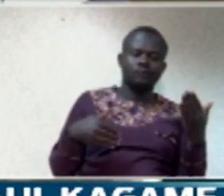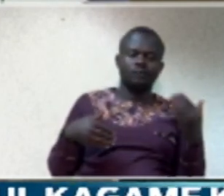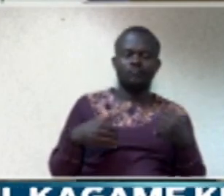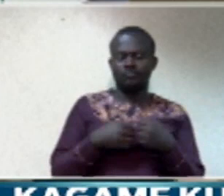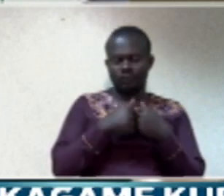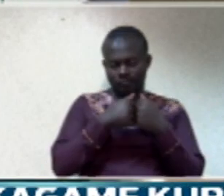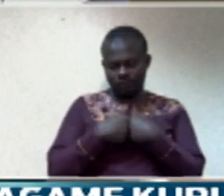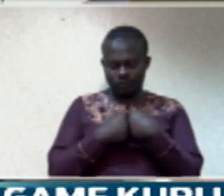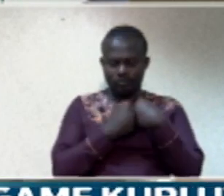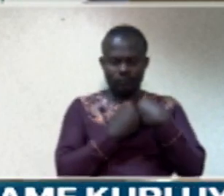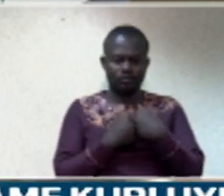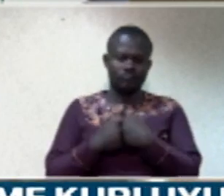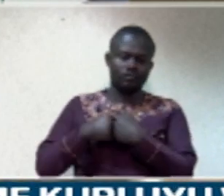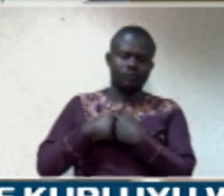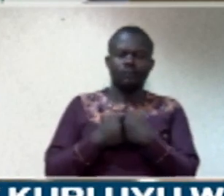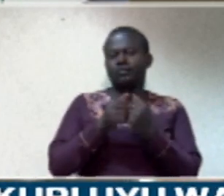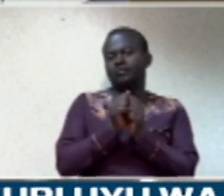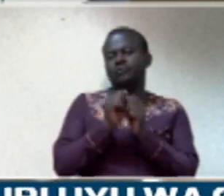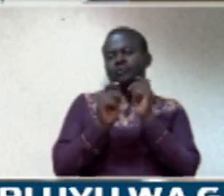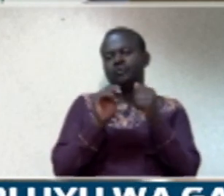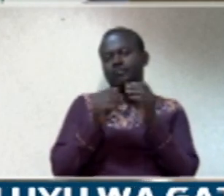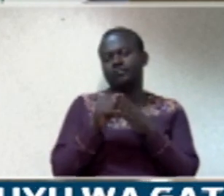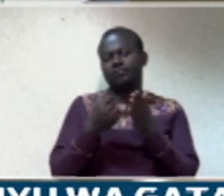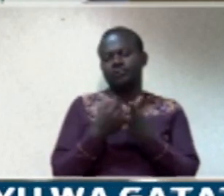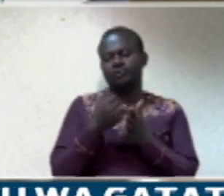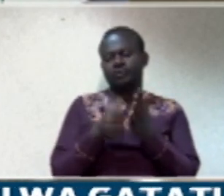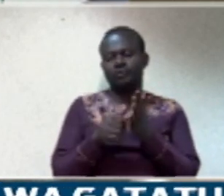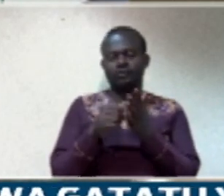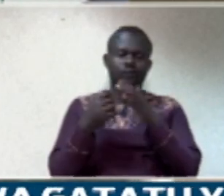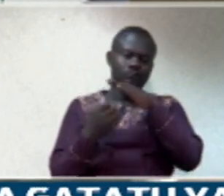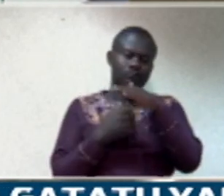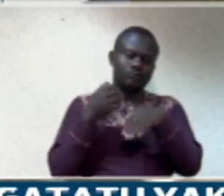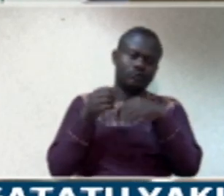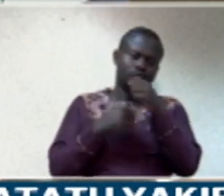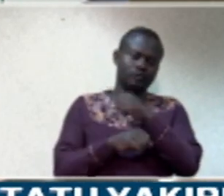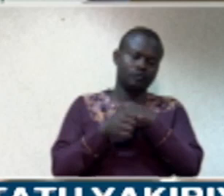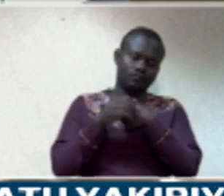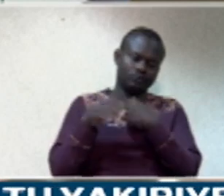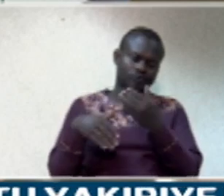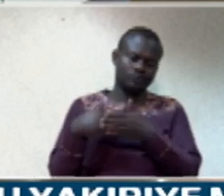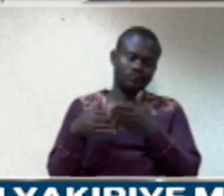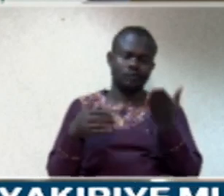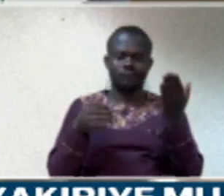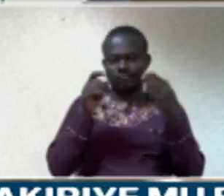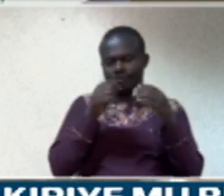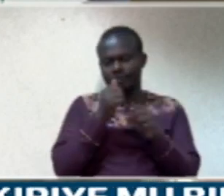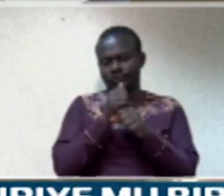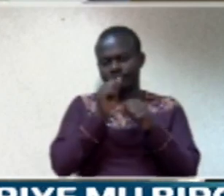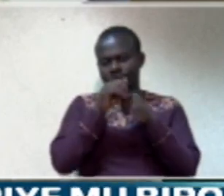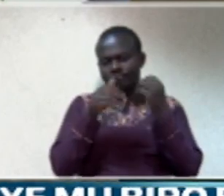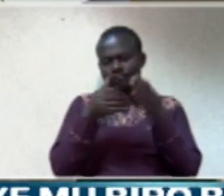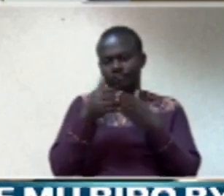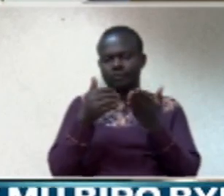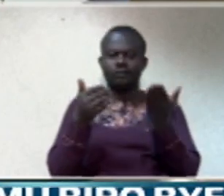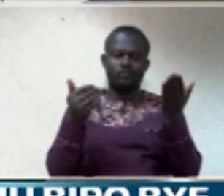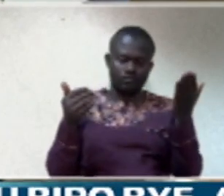tugahangana n'abantu bangiza ibidukikije igikorwa cyose waba ugiye gukora ugomba gukora uko ushoboye